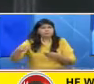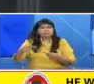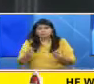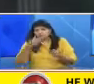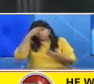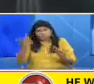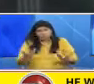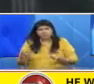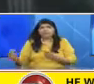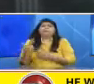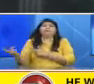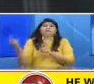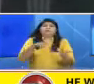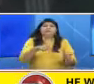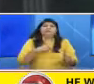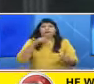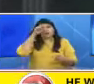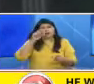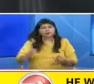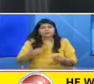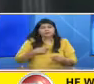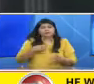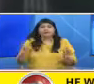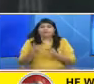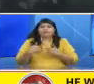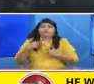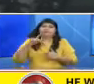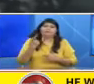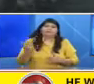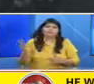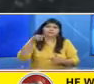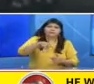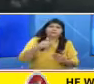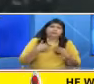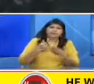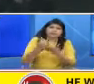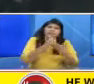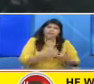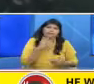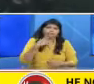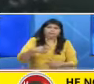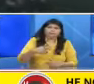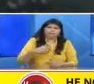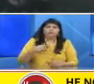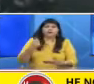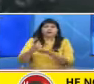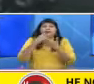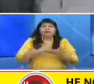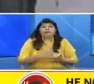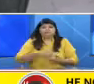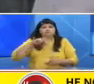जहां भी जरूरत पड़ी, महात्मा गांधी सेवा के लिए हमेशा उपस्थित रहे। उन्होंने न केवल सेवा पर बल